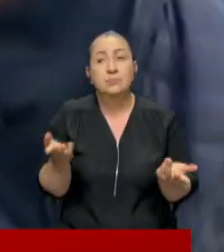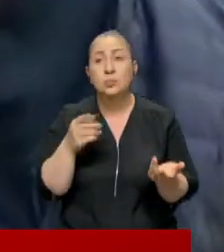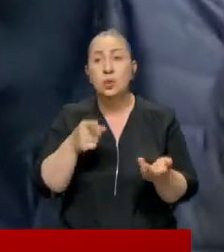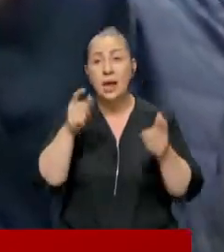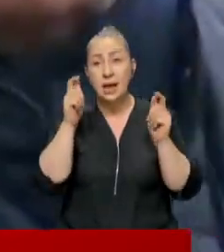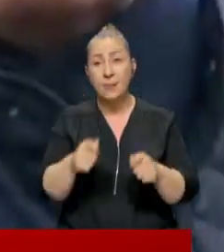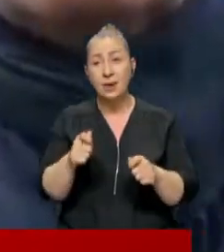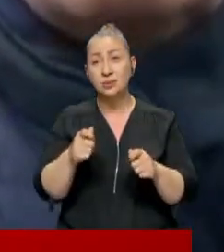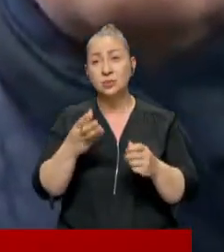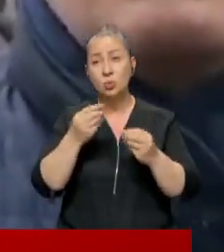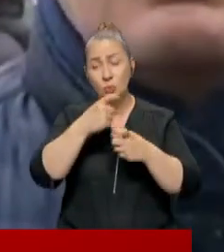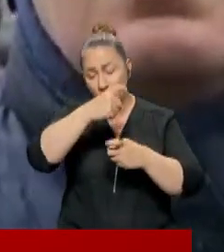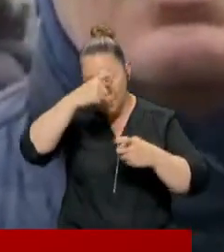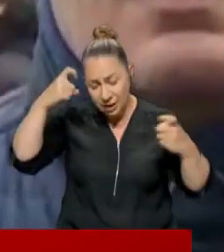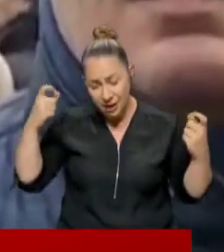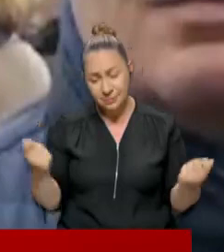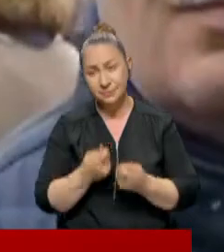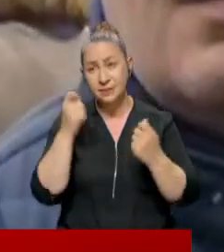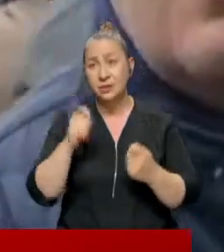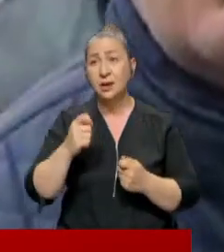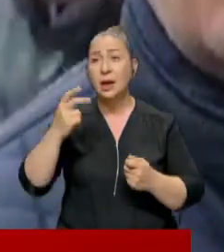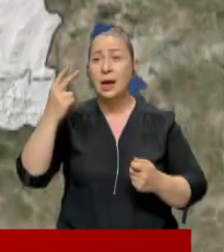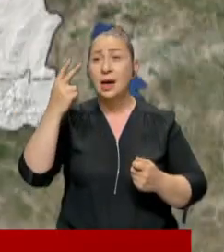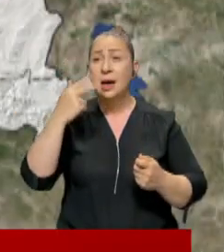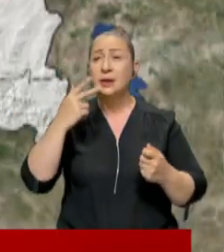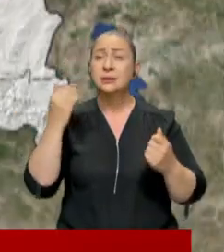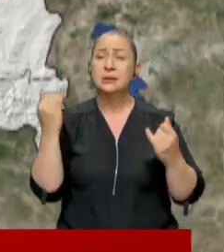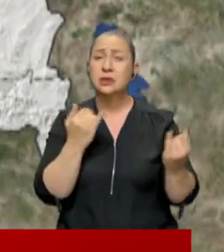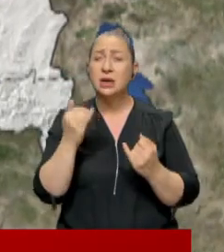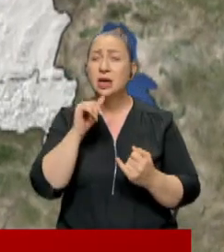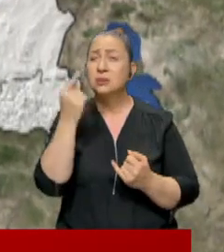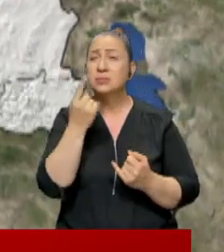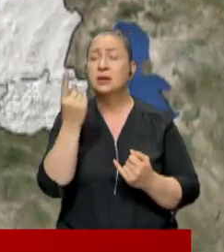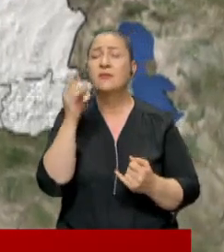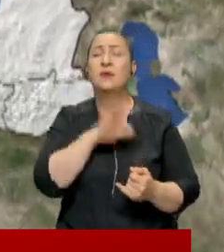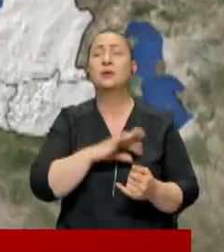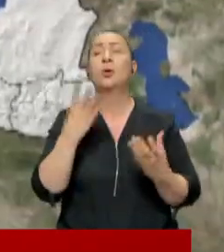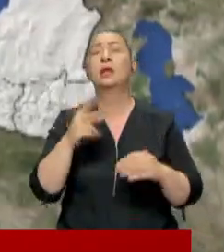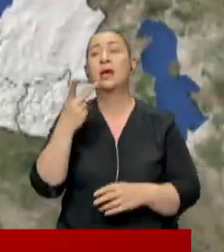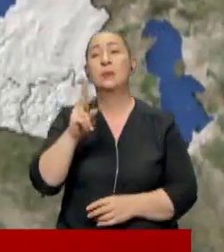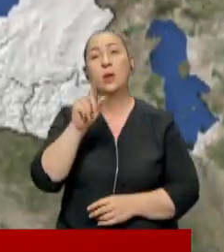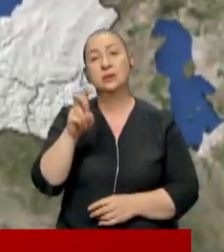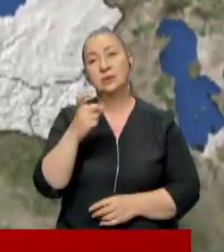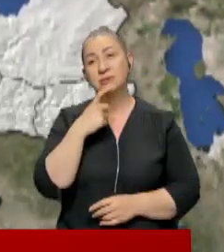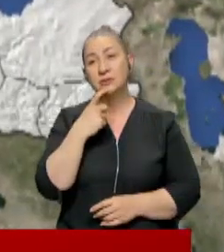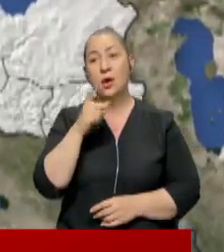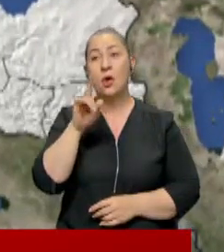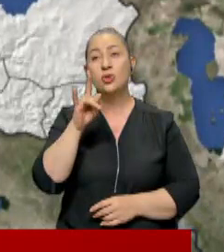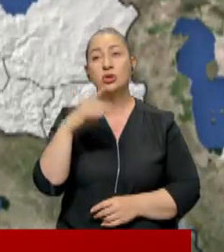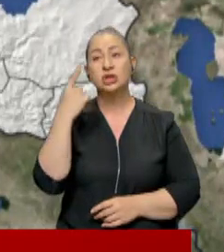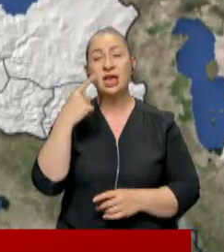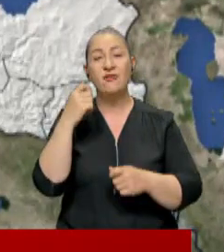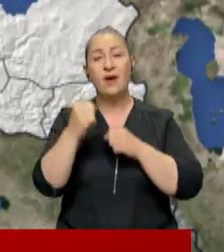Bunları yapanlar büyük emeklerle yaptılar. Gözyaşları, tartışmalar hiçbiri fayda etmedi. 2018 yılında 14